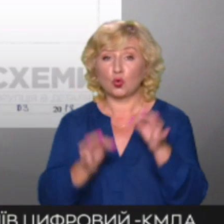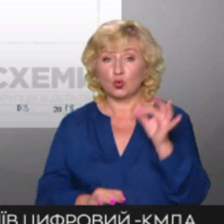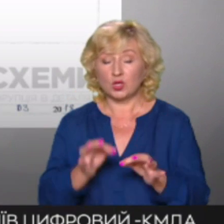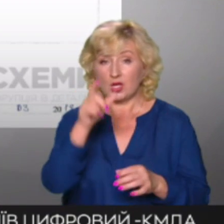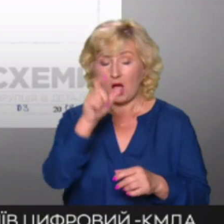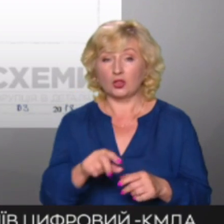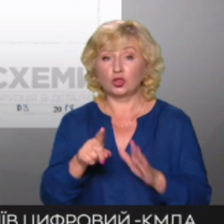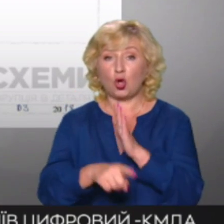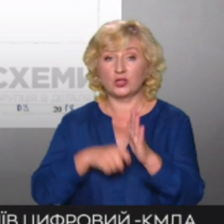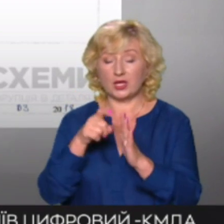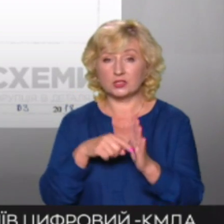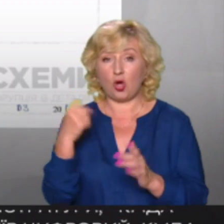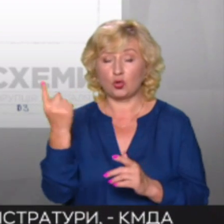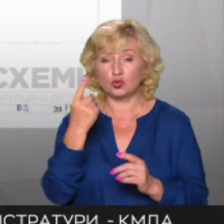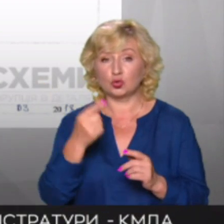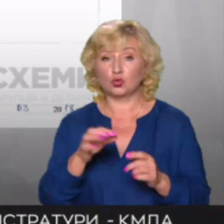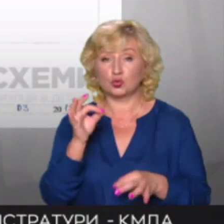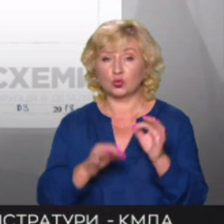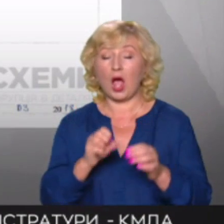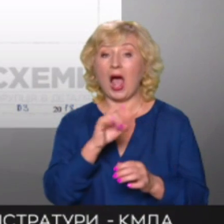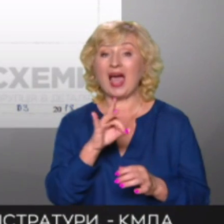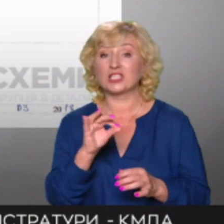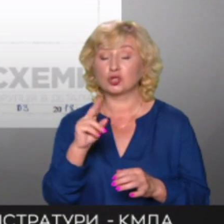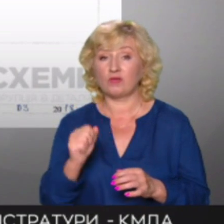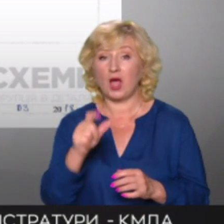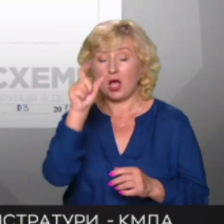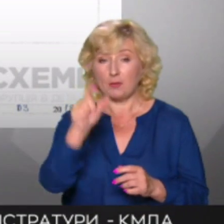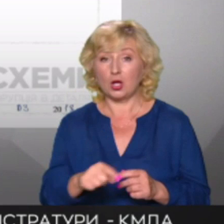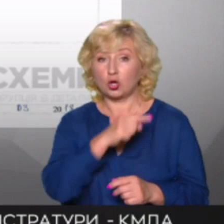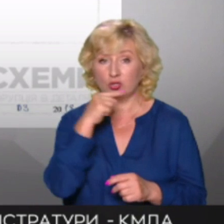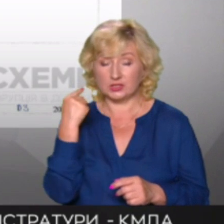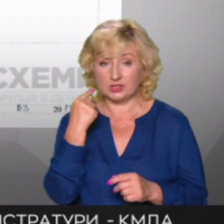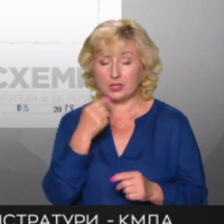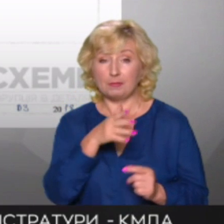окружного адміністративного суду Людмила Арестова є громадянкою Російської Федерації і